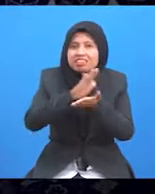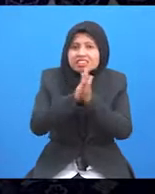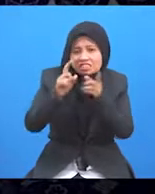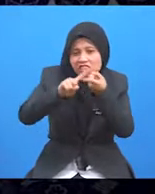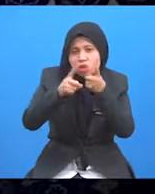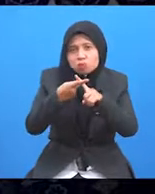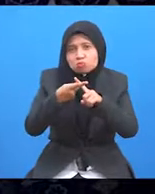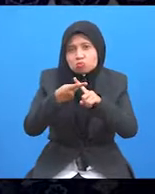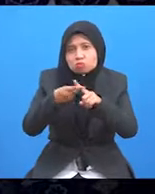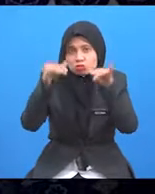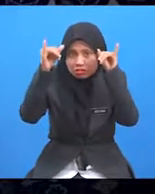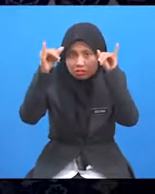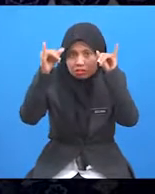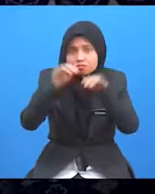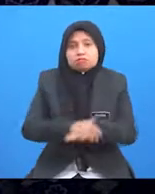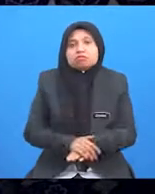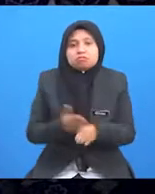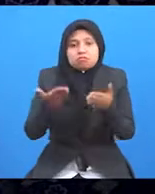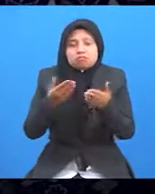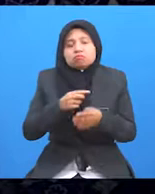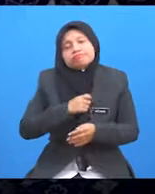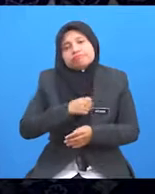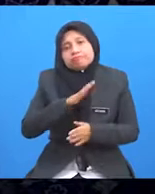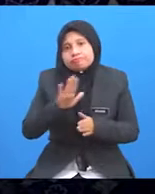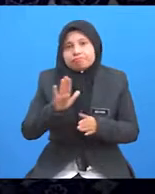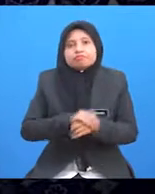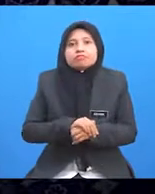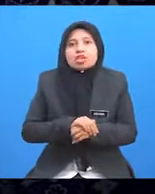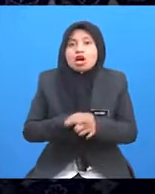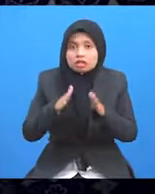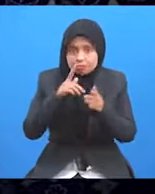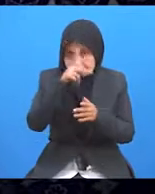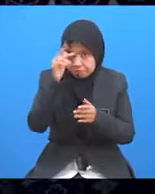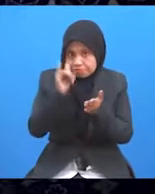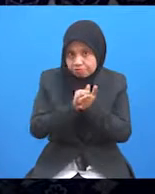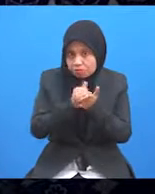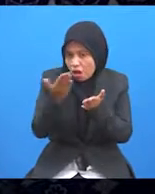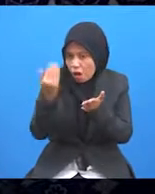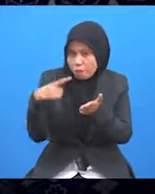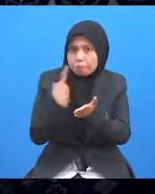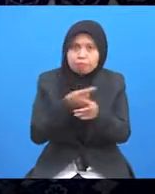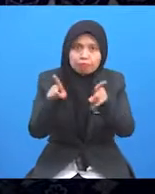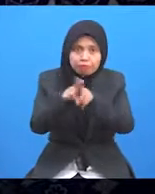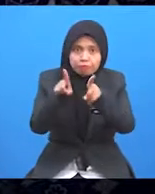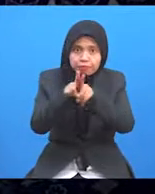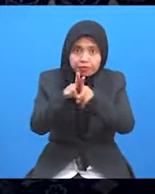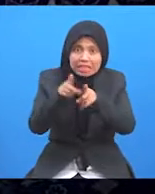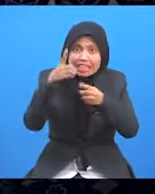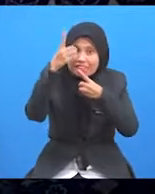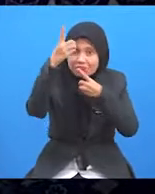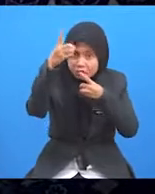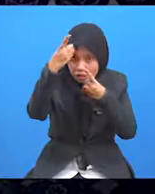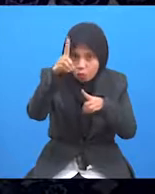Murid-murid, justru marilah sama-sama kita berdakwah dengan menyeru kepada diri kita sendiri